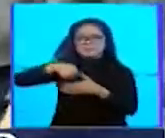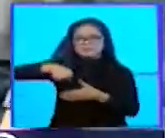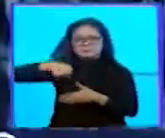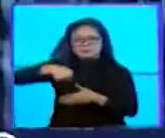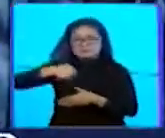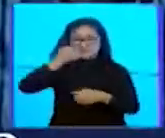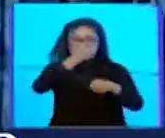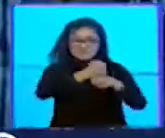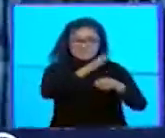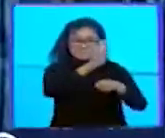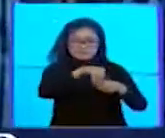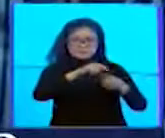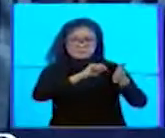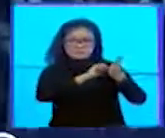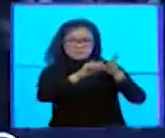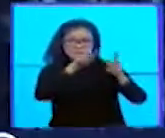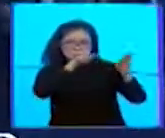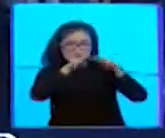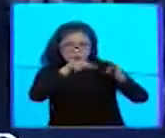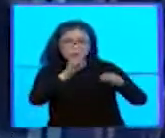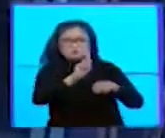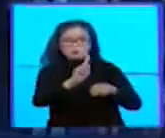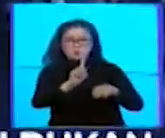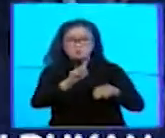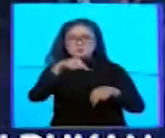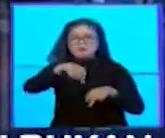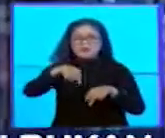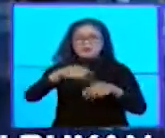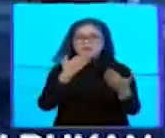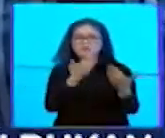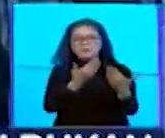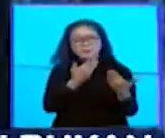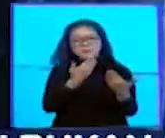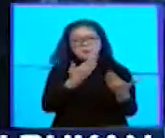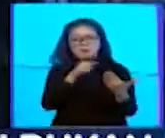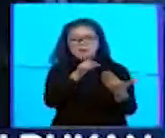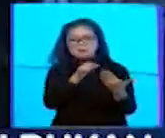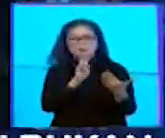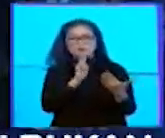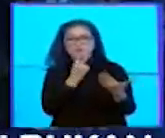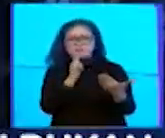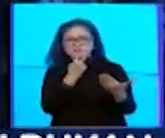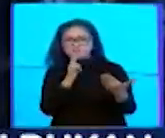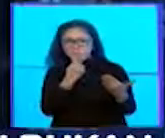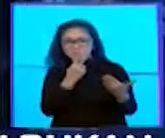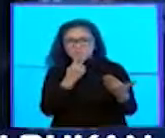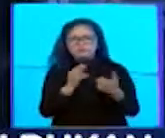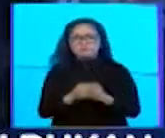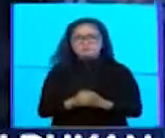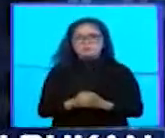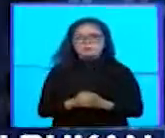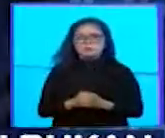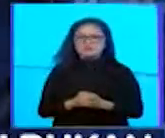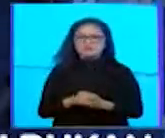terperiksa. Polisi terus mendalami keterangan G, namun keterangannya masih berubah-ubah dan belum bisa menjelaskan asal puluhan motor